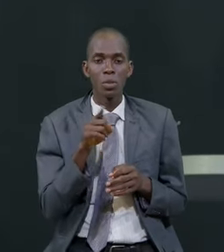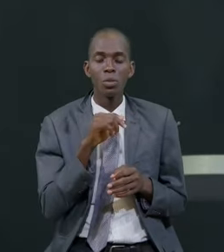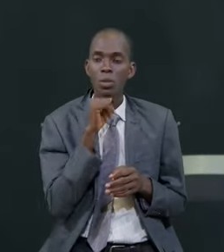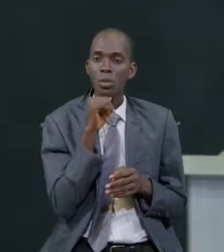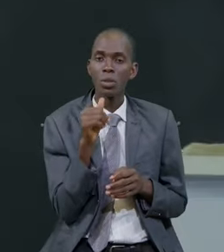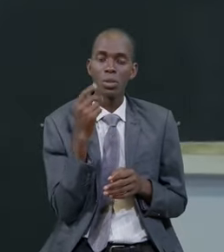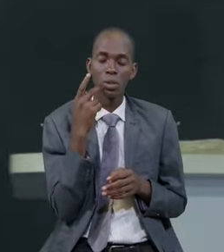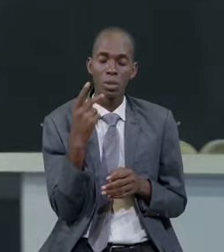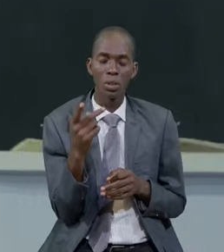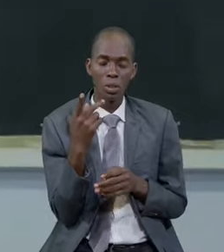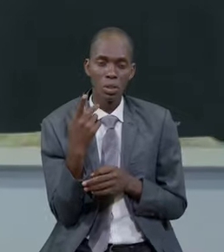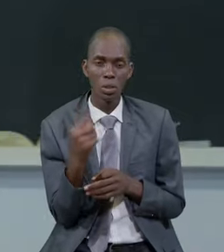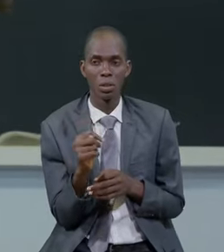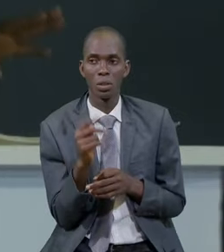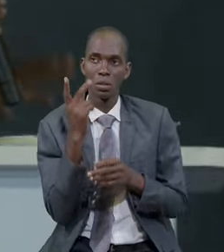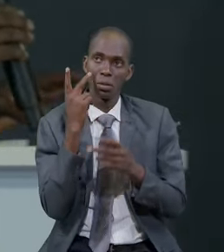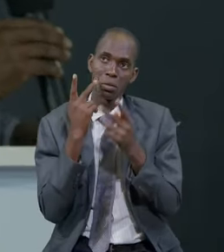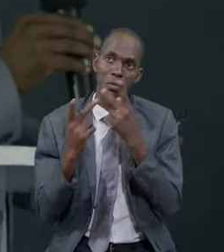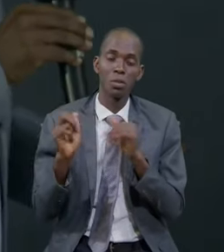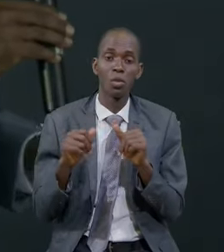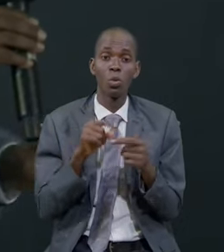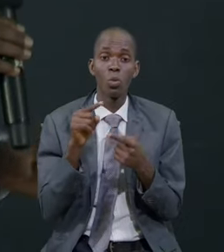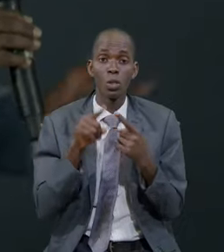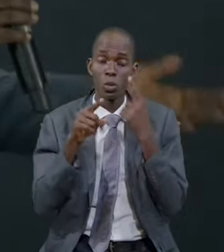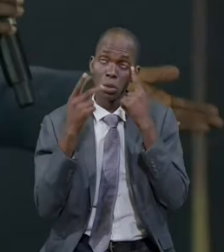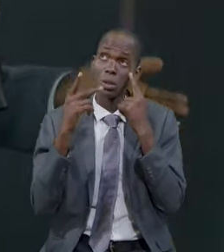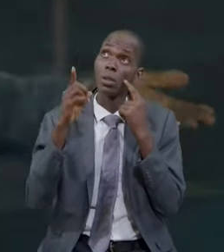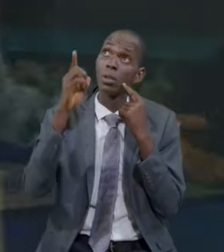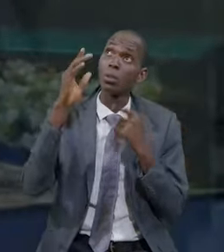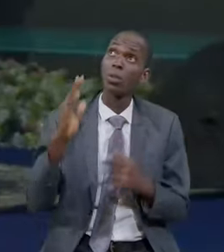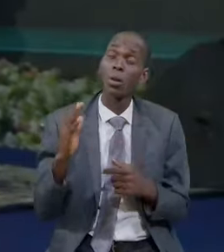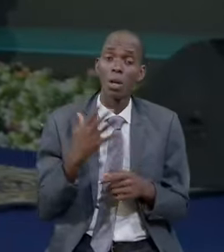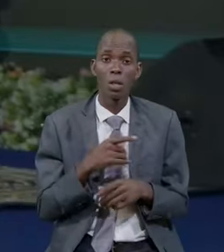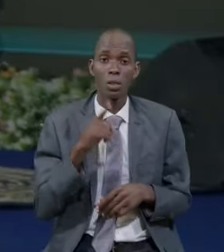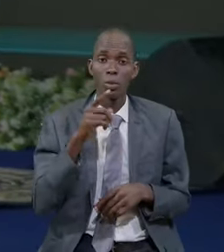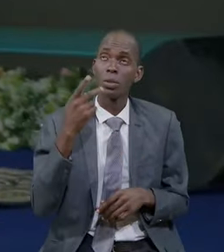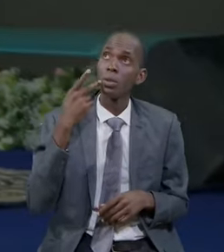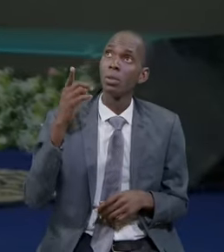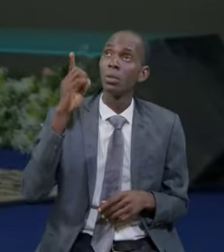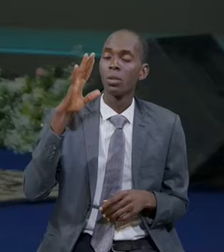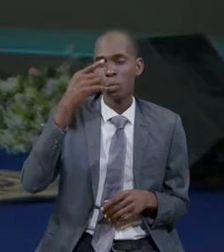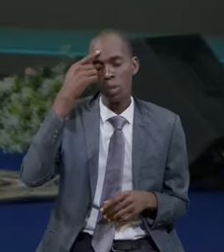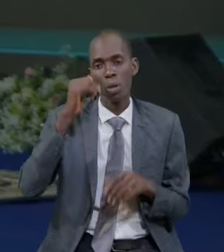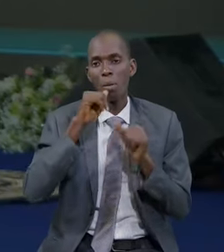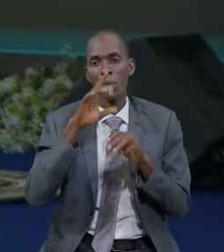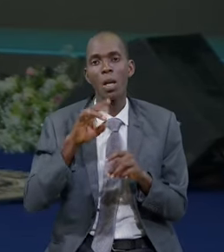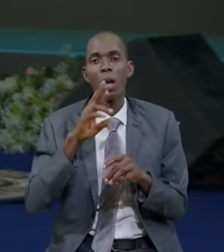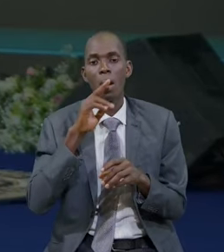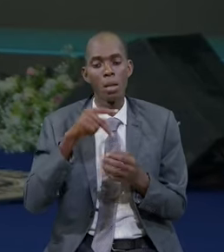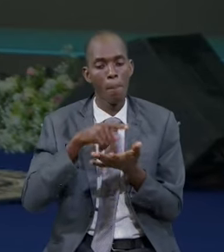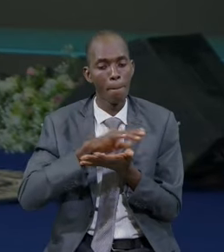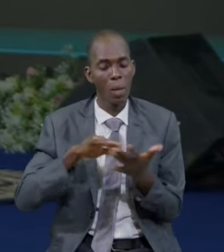Quand tu vois le Seigneur, quand tu vois Dieu, et si tu le vois, heureux ceux qui ont le cœur pur, quand ils verront